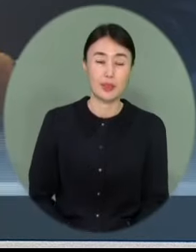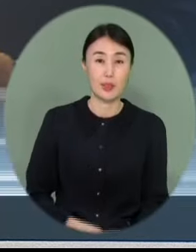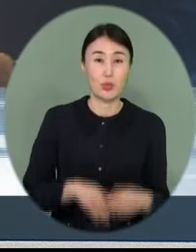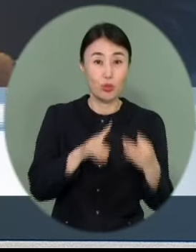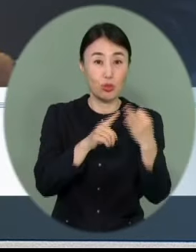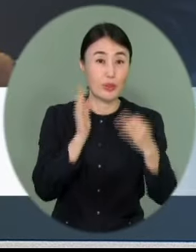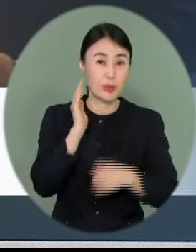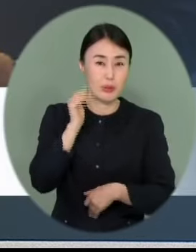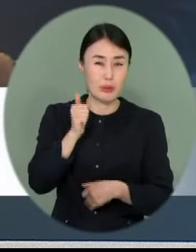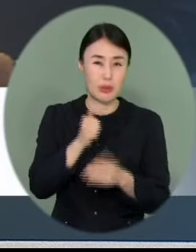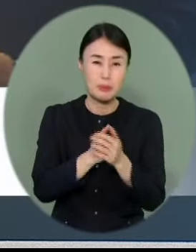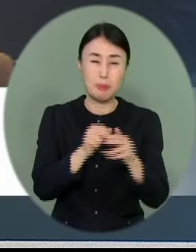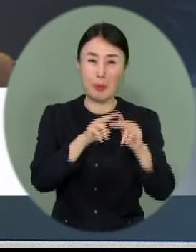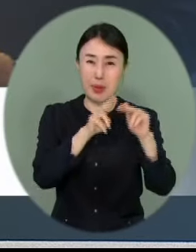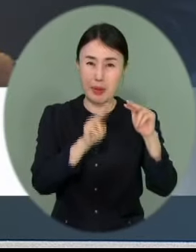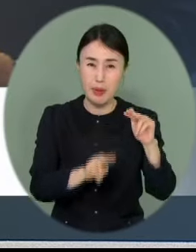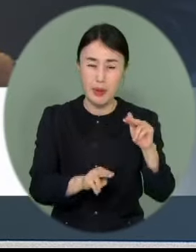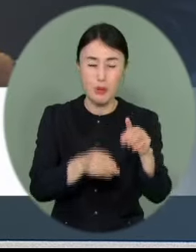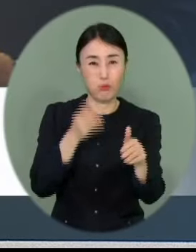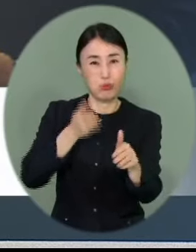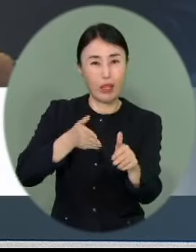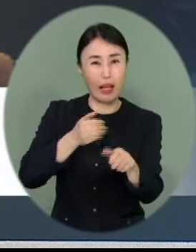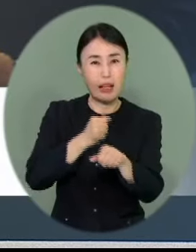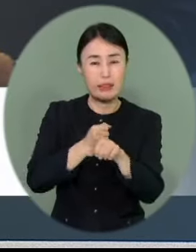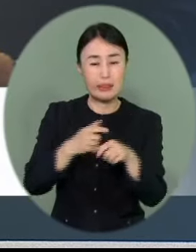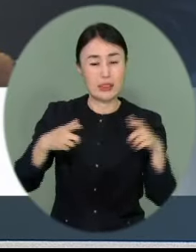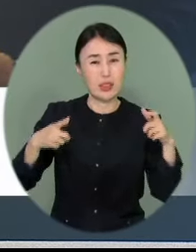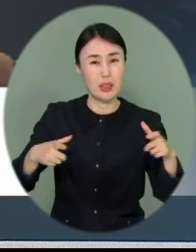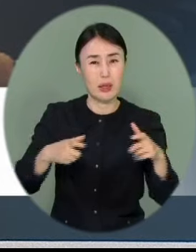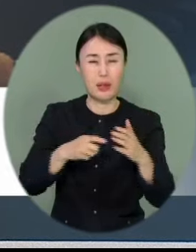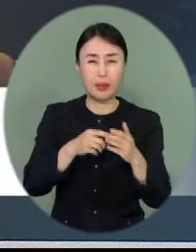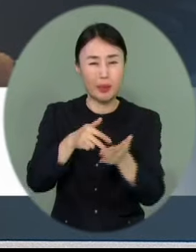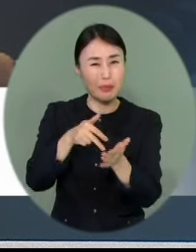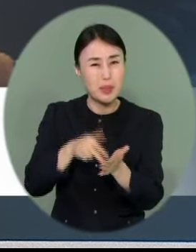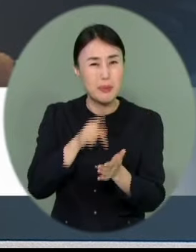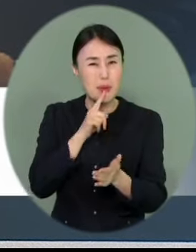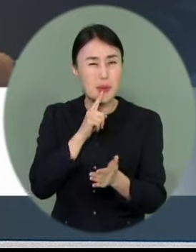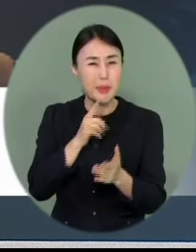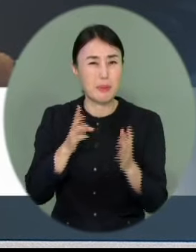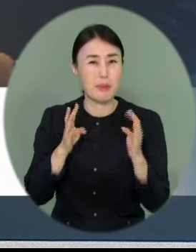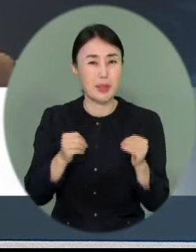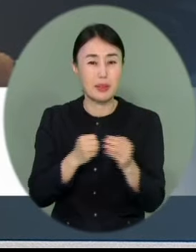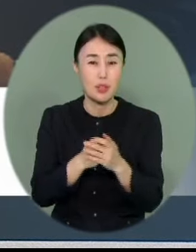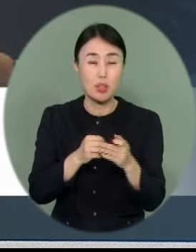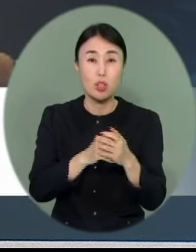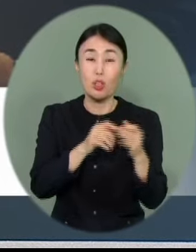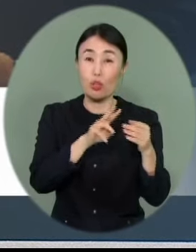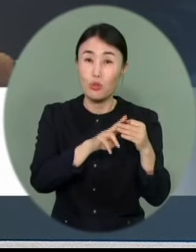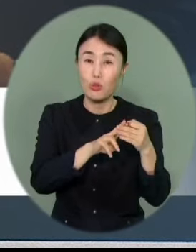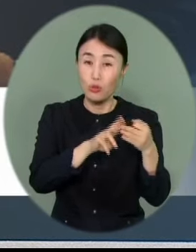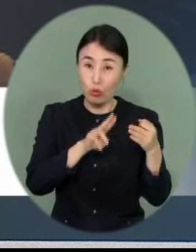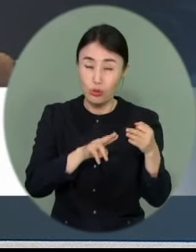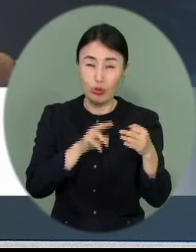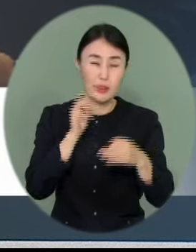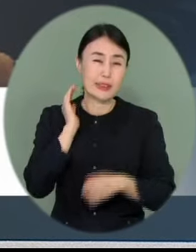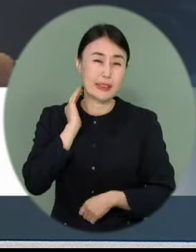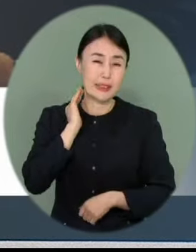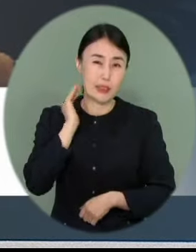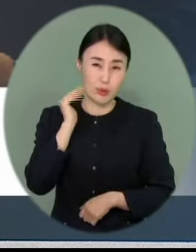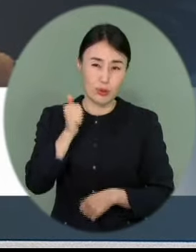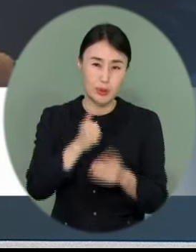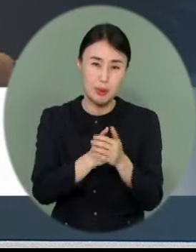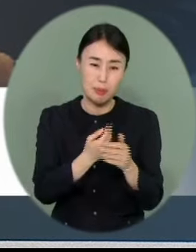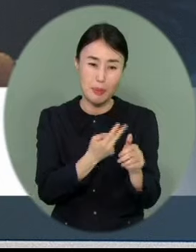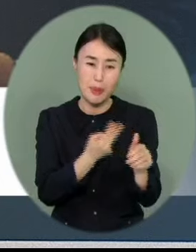윤석열 대통령 퇴진을 외치는 지역사회의 목소리가 커지고 있습니다. 윤석열 대통령 탄핵을 주제로 광주 지역